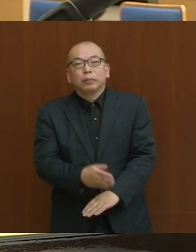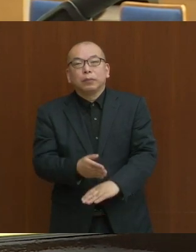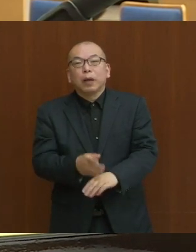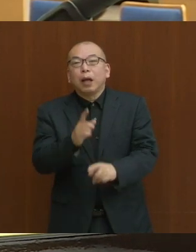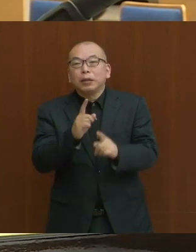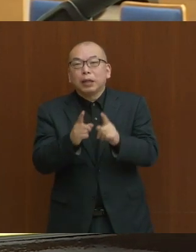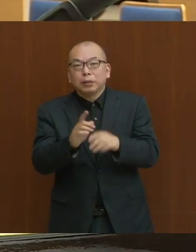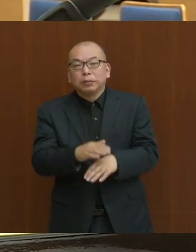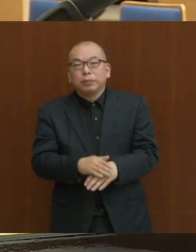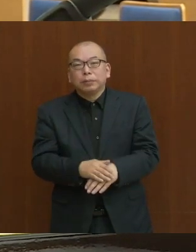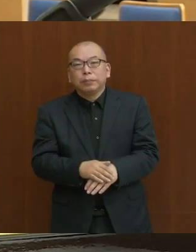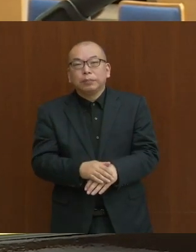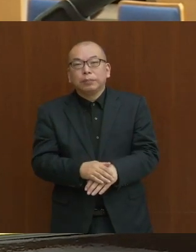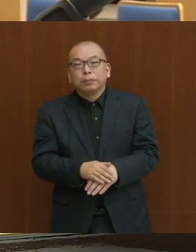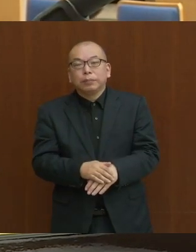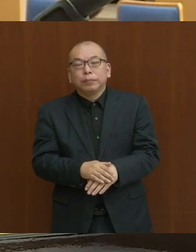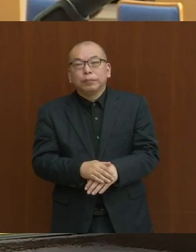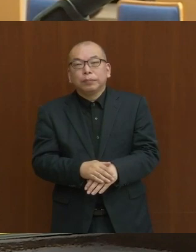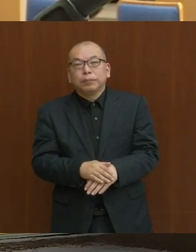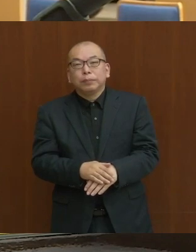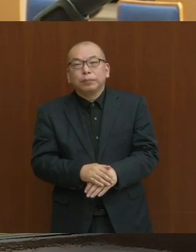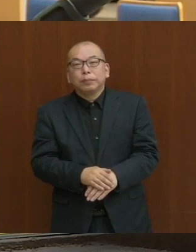謝辞。